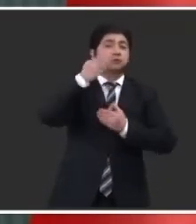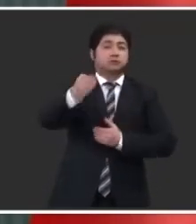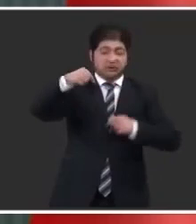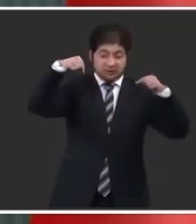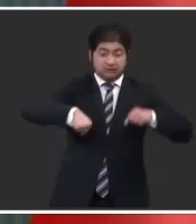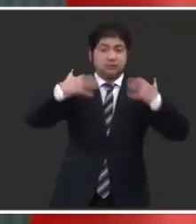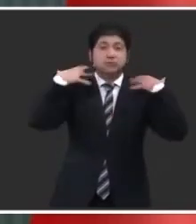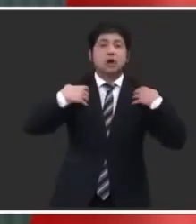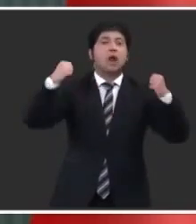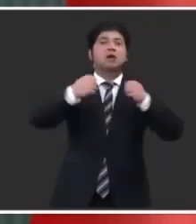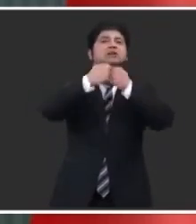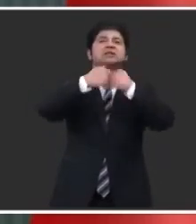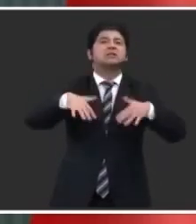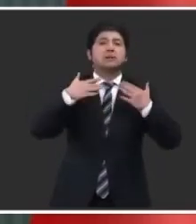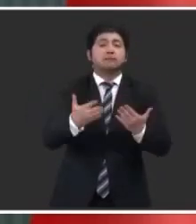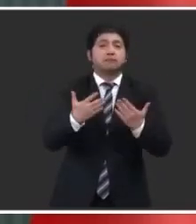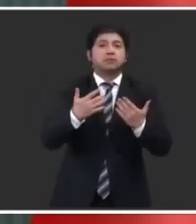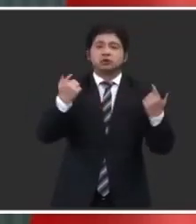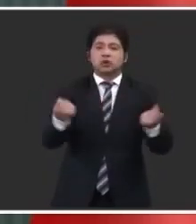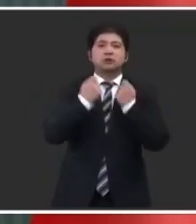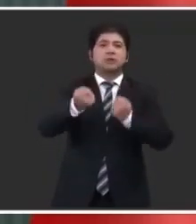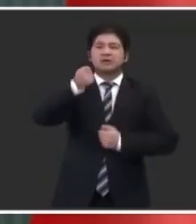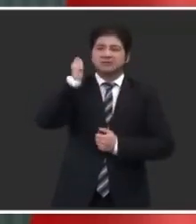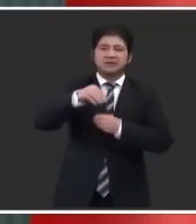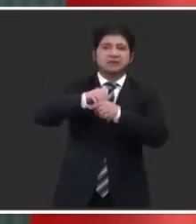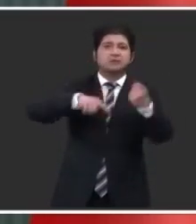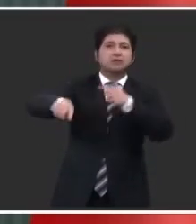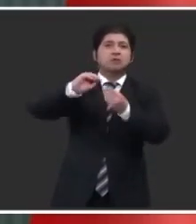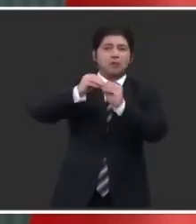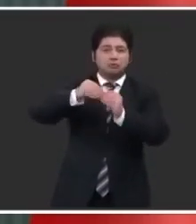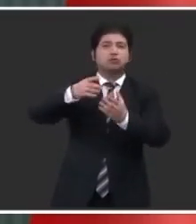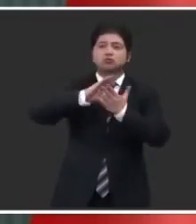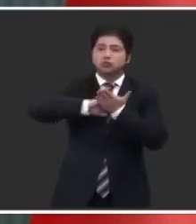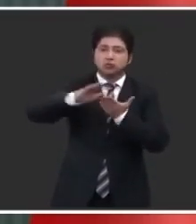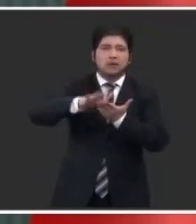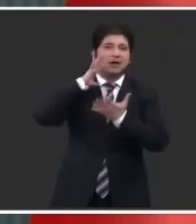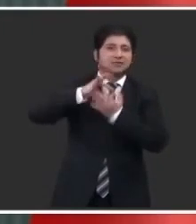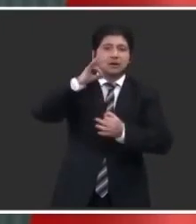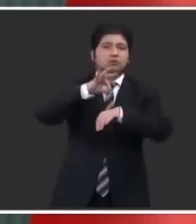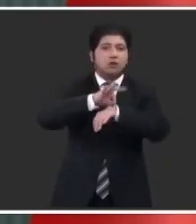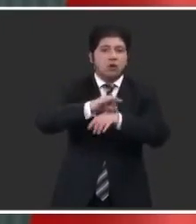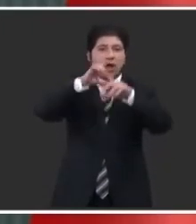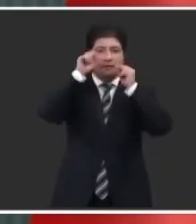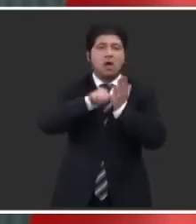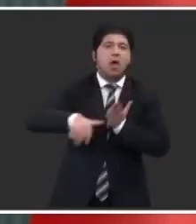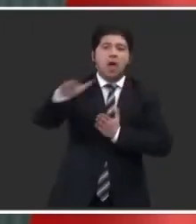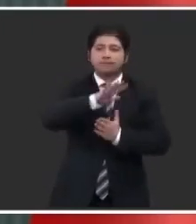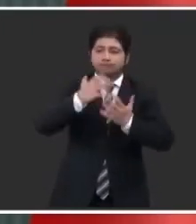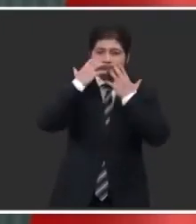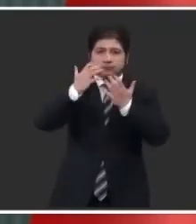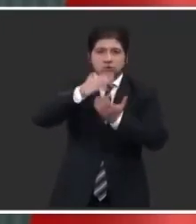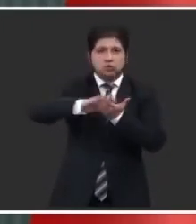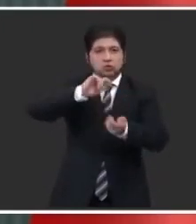de sağlık sistemimizi çalışma şartlarını iyileştirdiğimiz insan gücümüz ve ülkemizin her